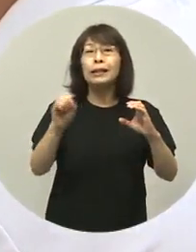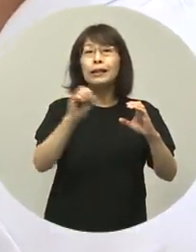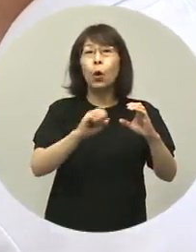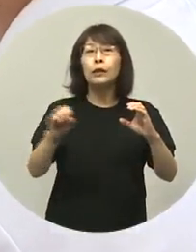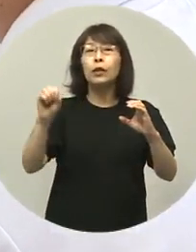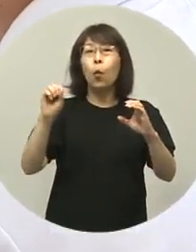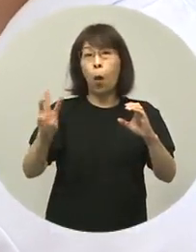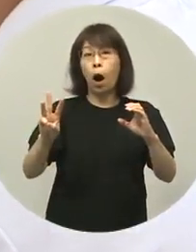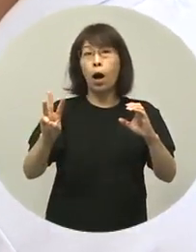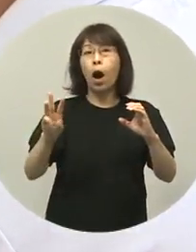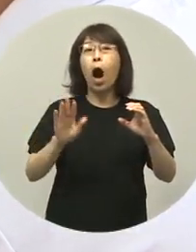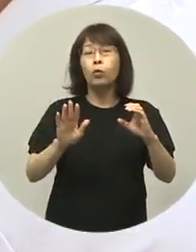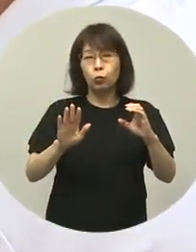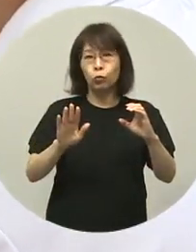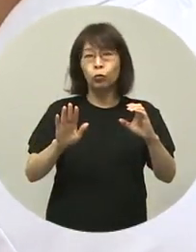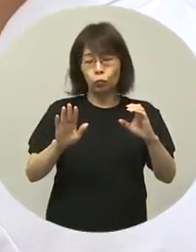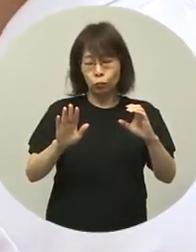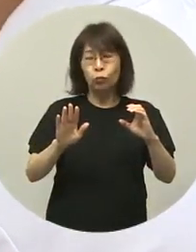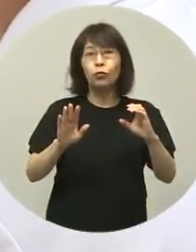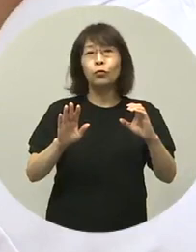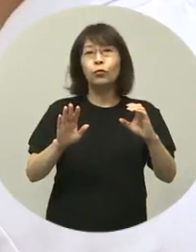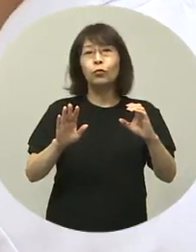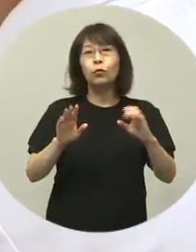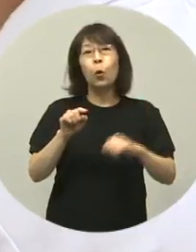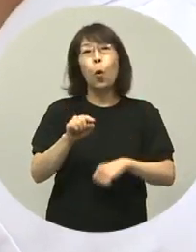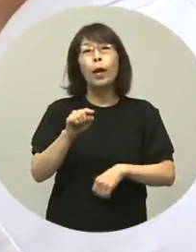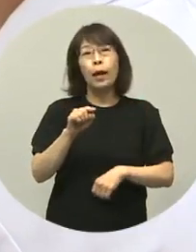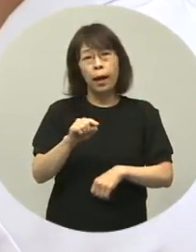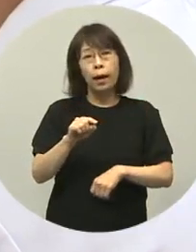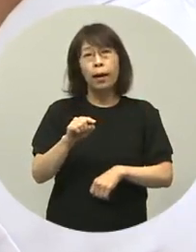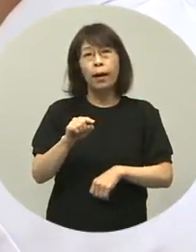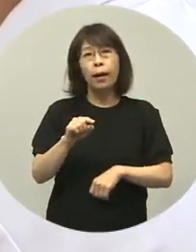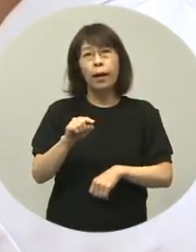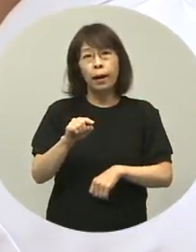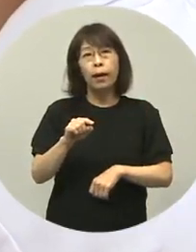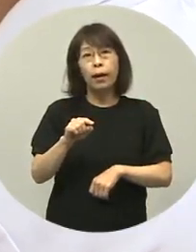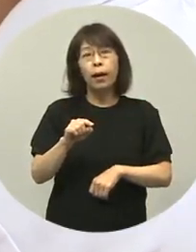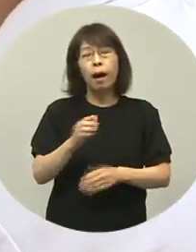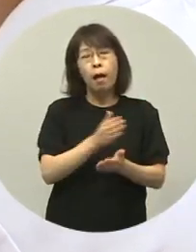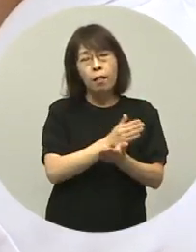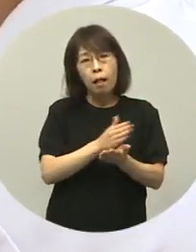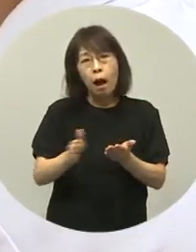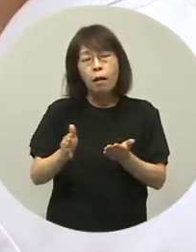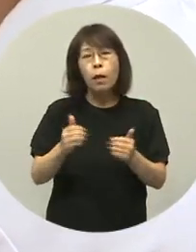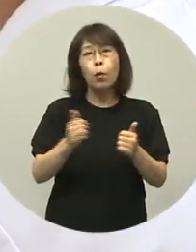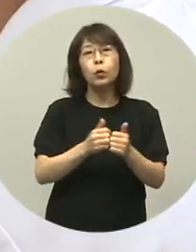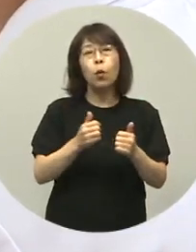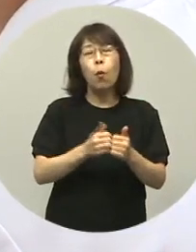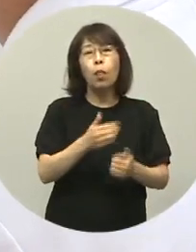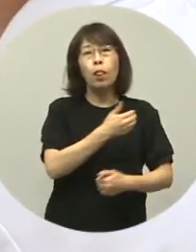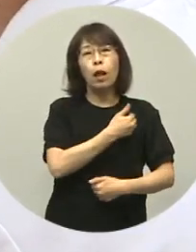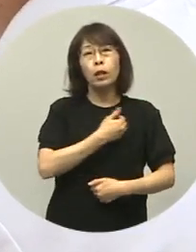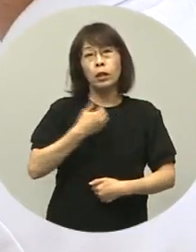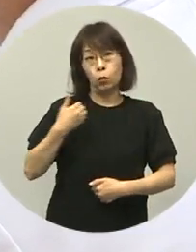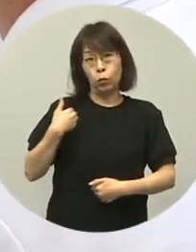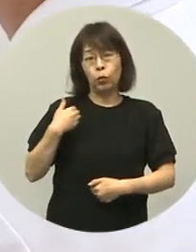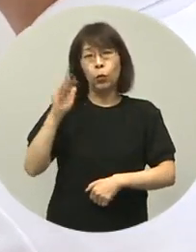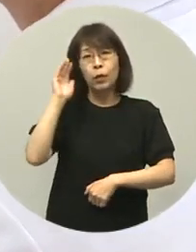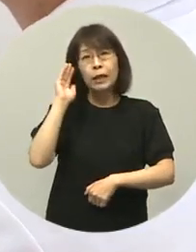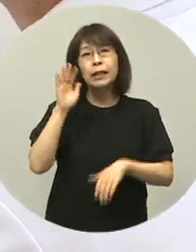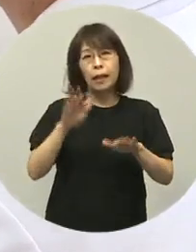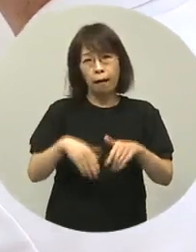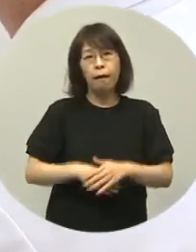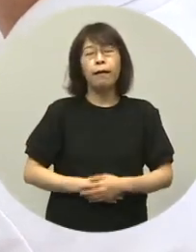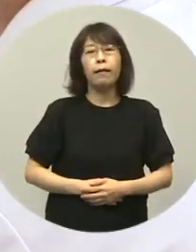い、CSW というところがね、はい、そこで何でも相談になってもらえるということでね、